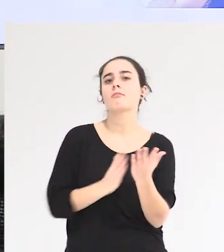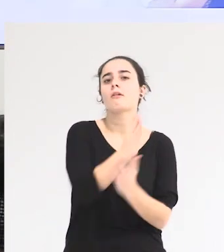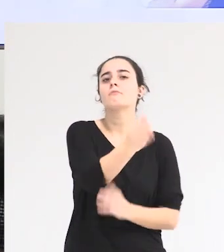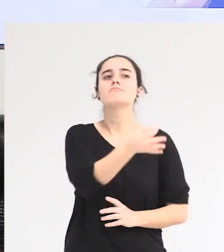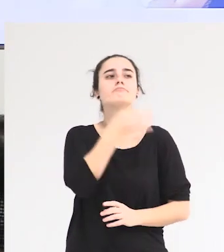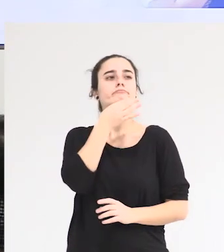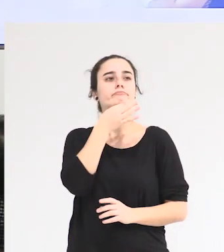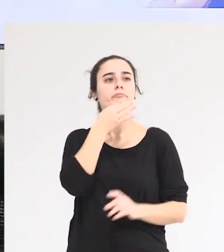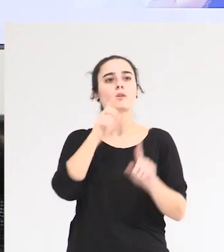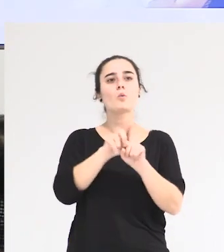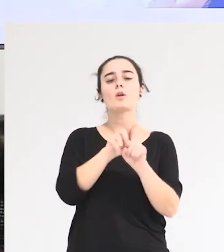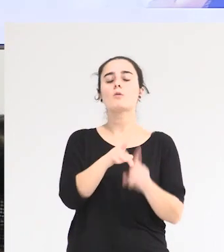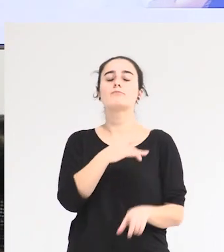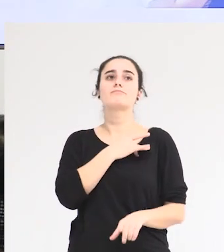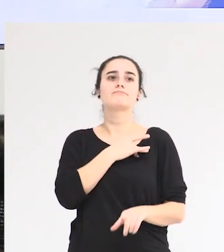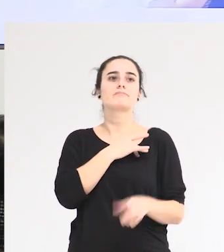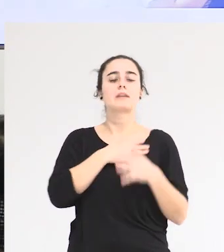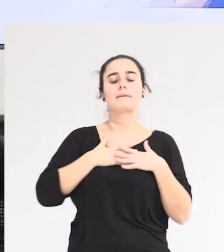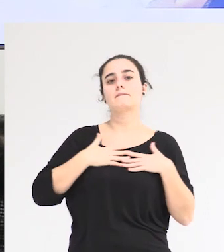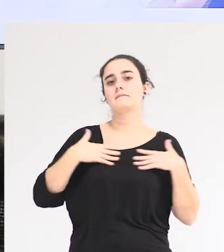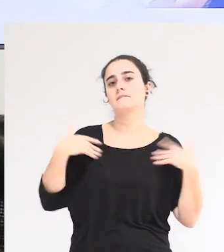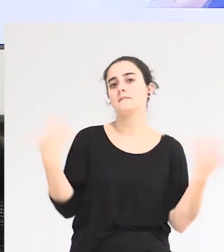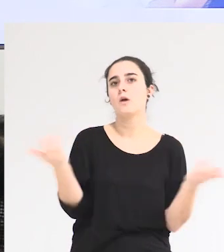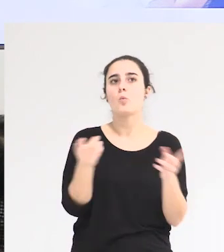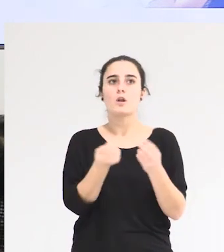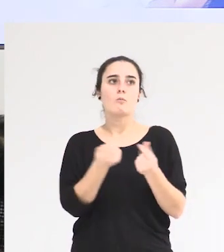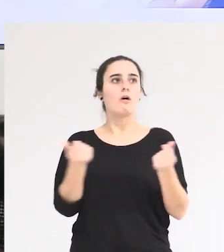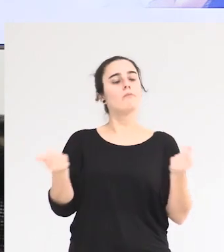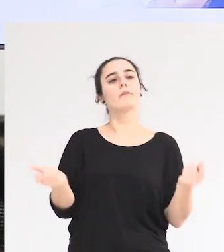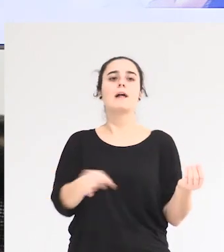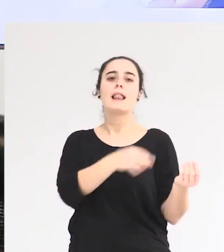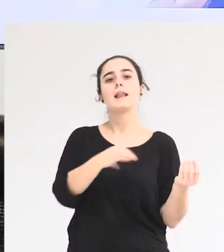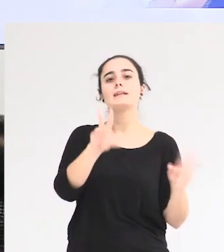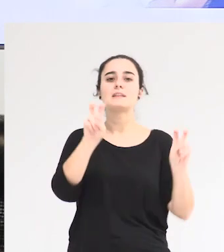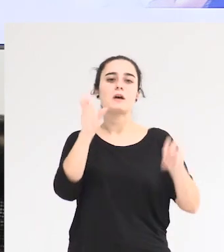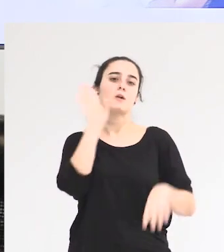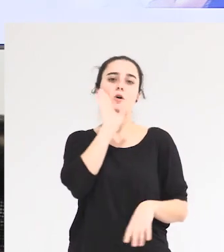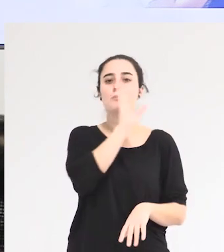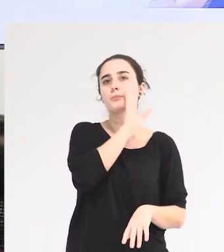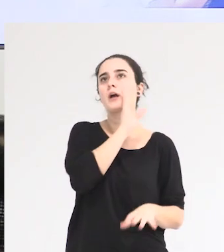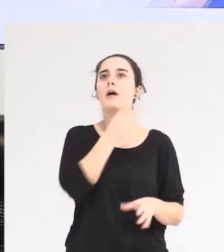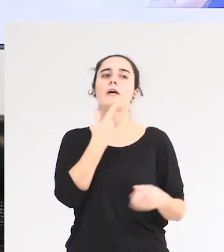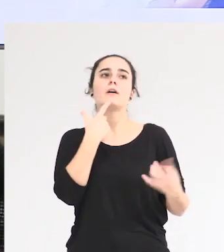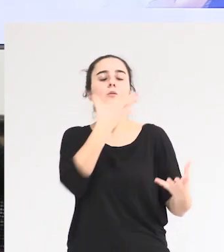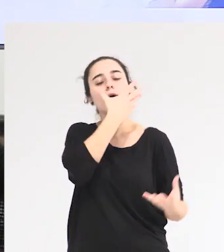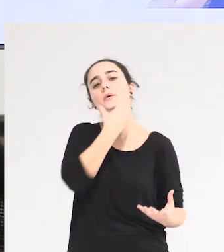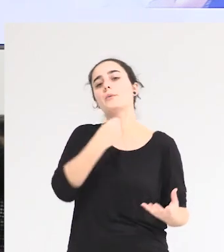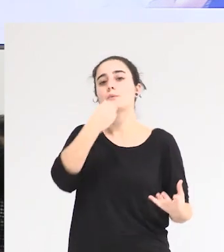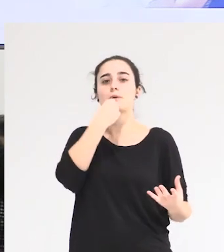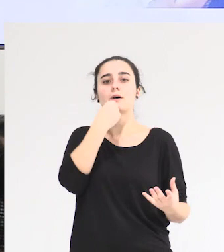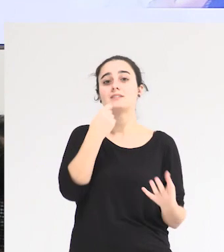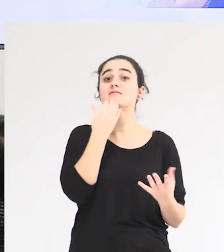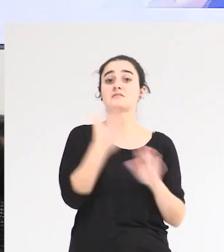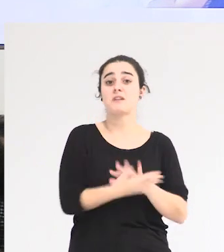diskurso sentimentaloideak esan dezakegu. Kursiak, amatasunaren inguruan, ez? Esaten dutenak, batez ere publizitatean, pentsatzen